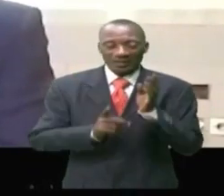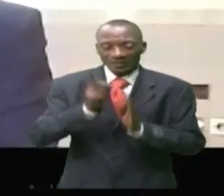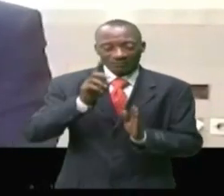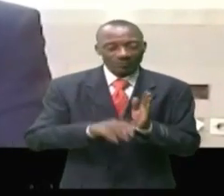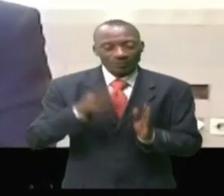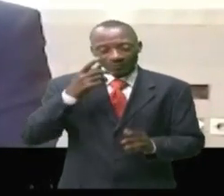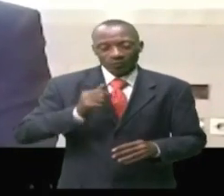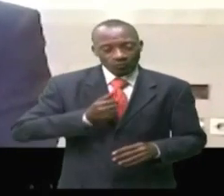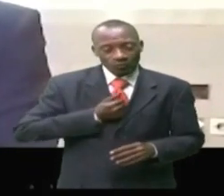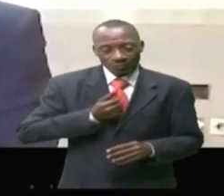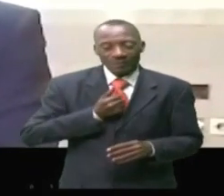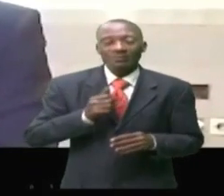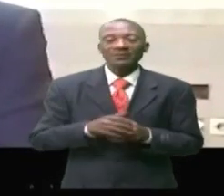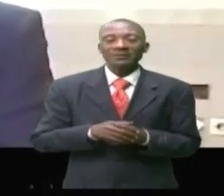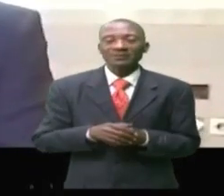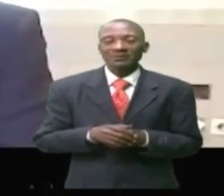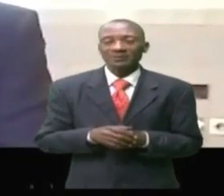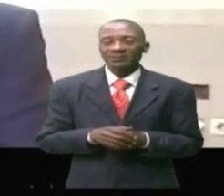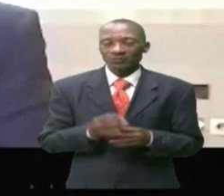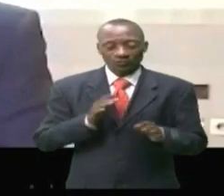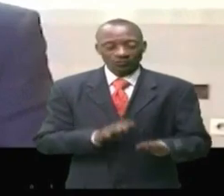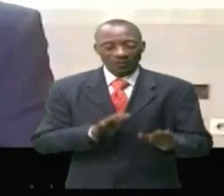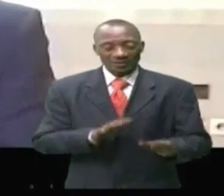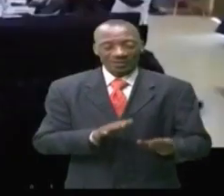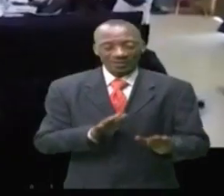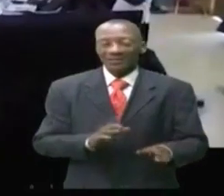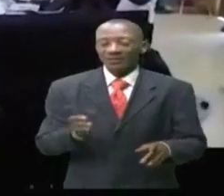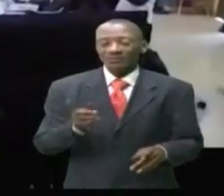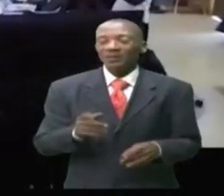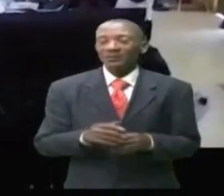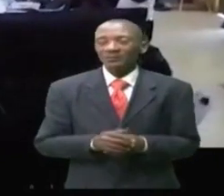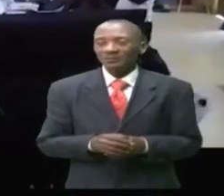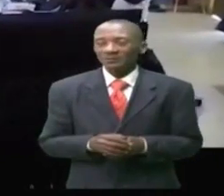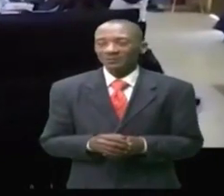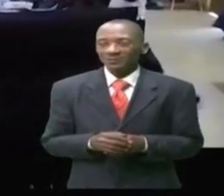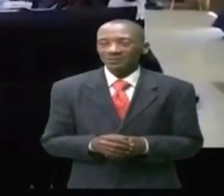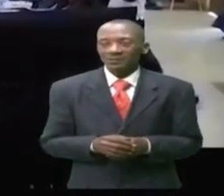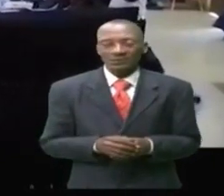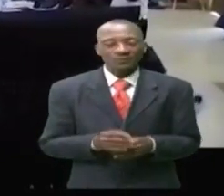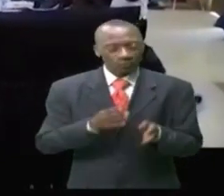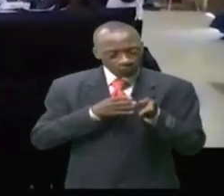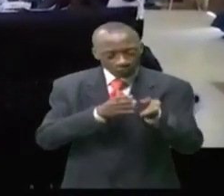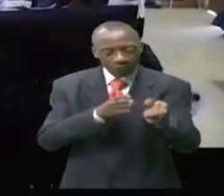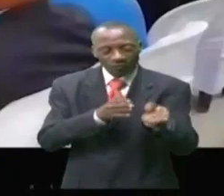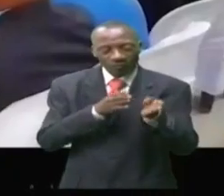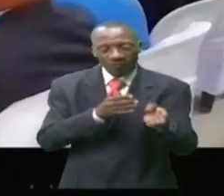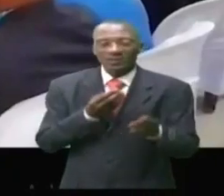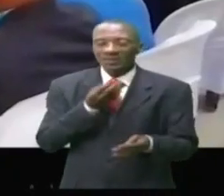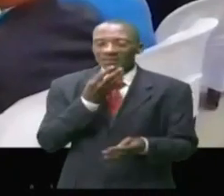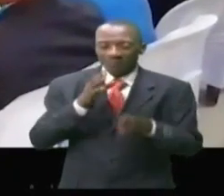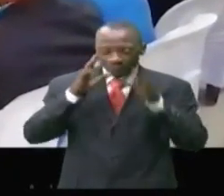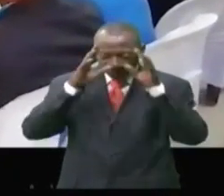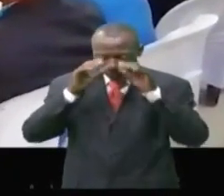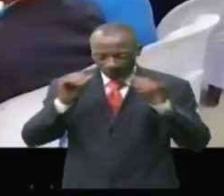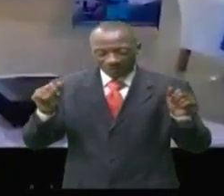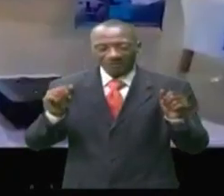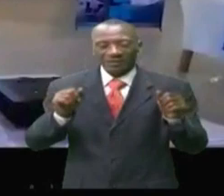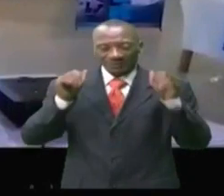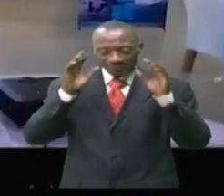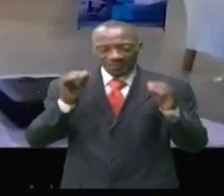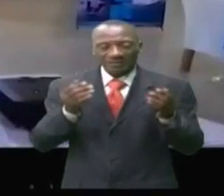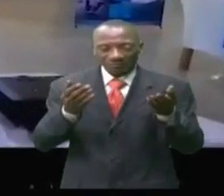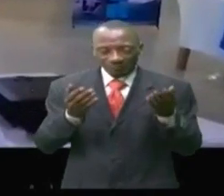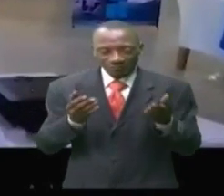à utiliser ça à des responsables. L'animateur principal de cet atelier d'imprégnation à Bandundu, le